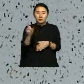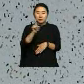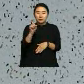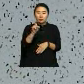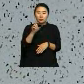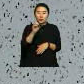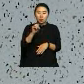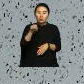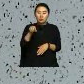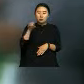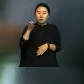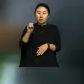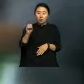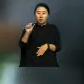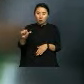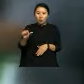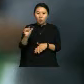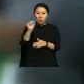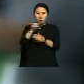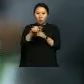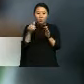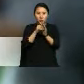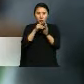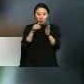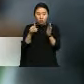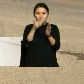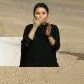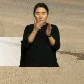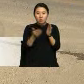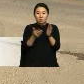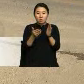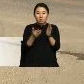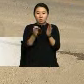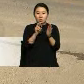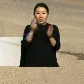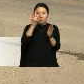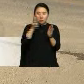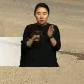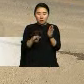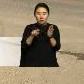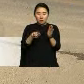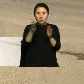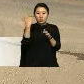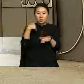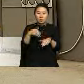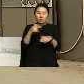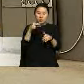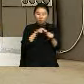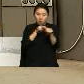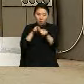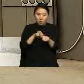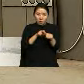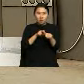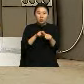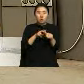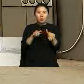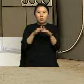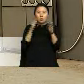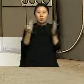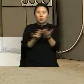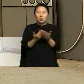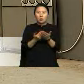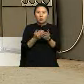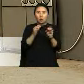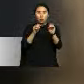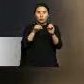기준을, 0.05밀리그램은 배출 허용 기준이라는 겁니다. 양평의 해당 업체는 지난해 조사에선 다환방향족 탄화수소류가